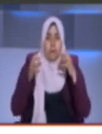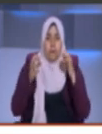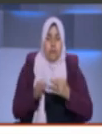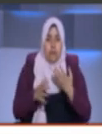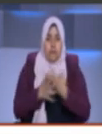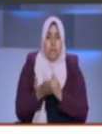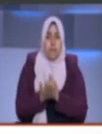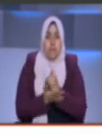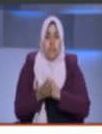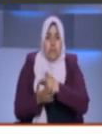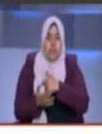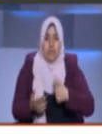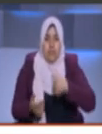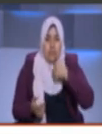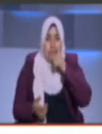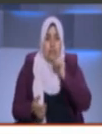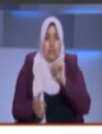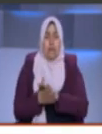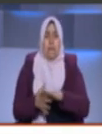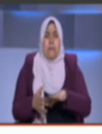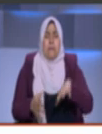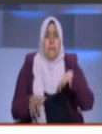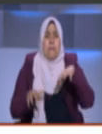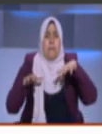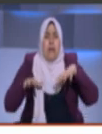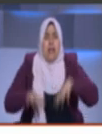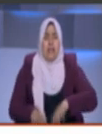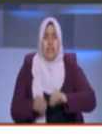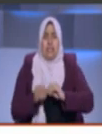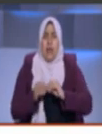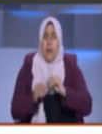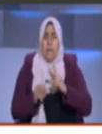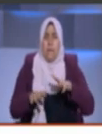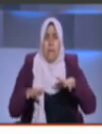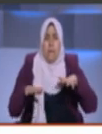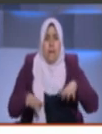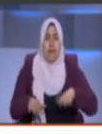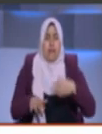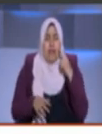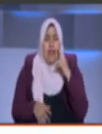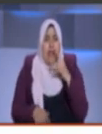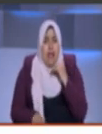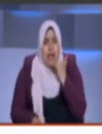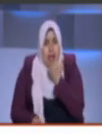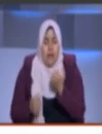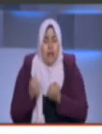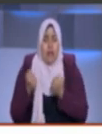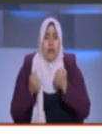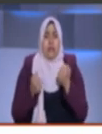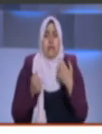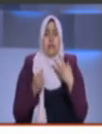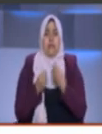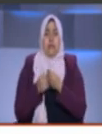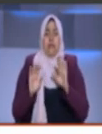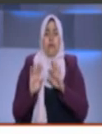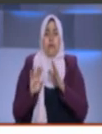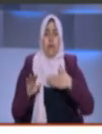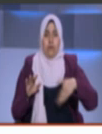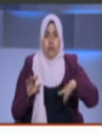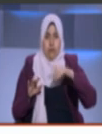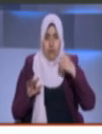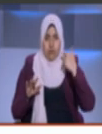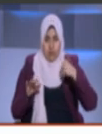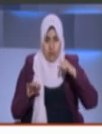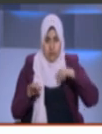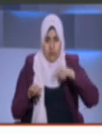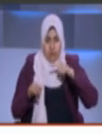الصينية الباردة نوعاً ما، والتي حاولت من خلال سفاراتها في